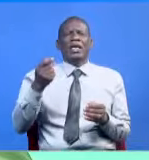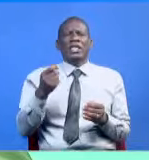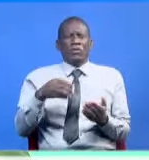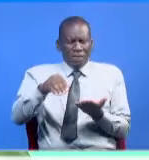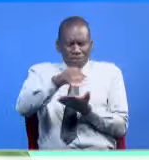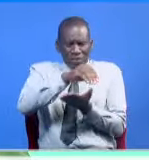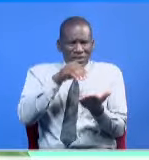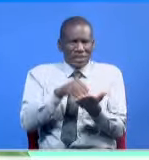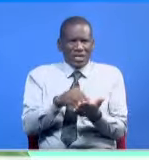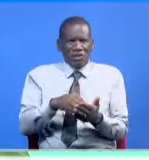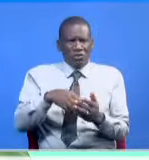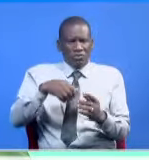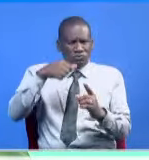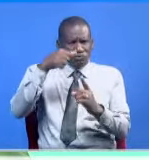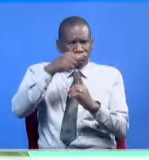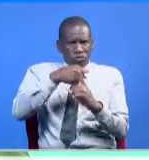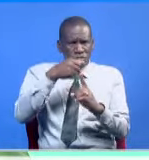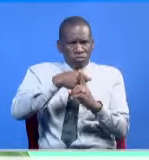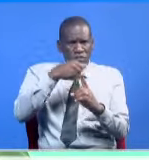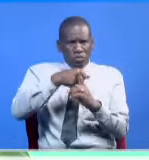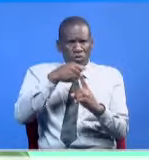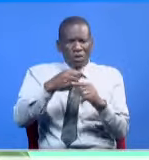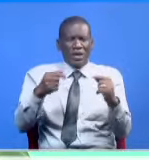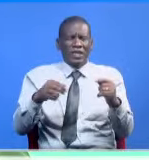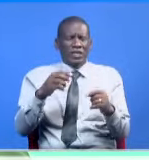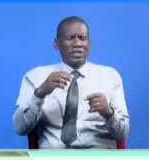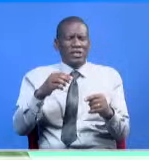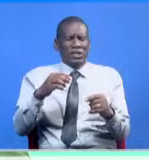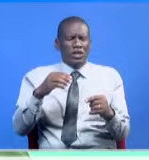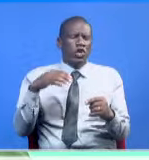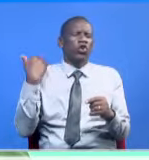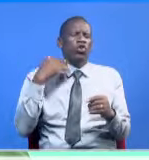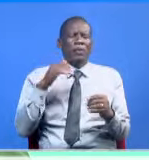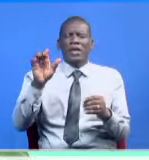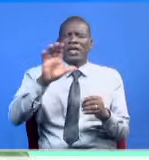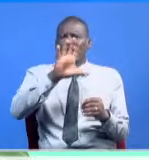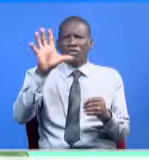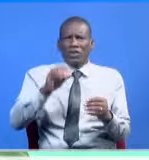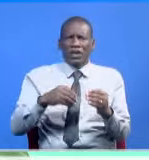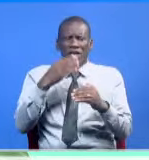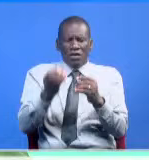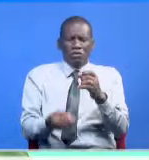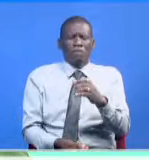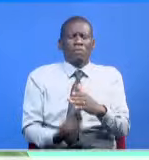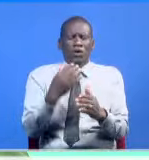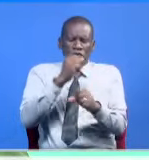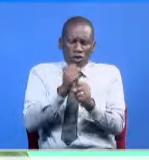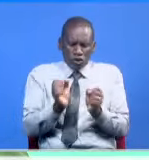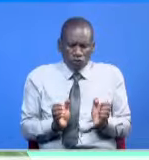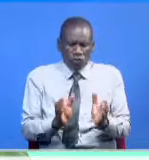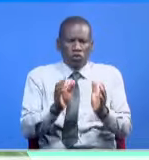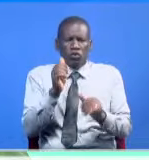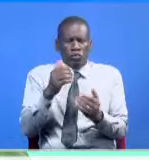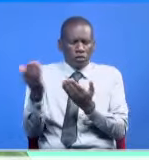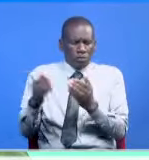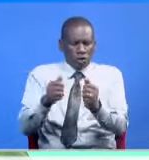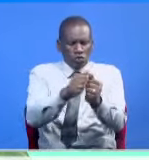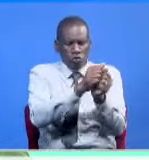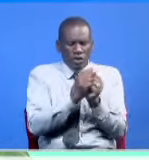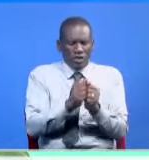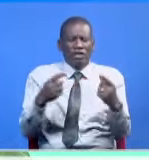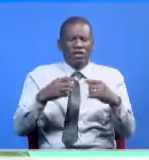kitovu cha harakati za kabiliana na vita dhidi ya ugaidi katika kanda ya Afrika baada ya kuzinduliwa kwa jopo kazi linaloleta pamoja